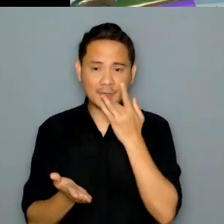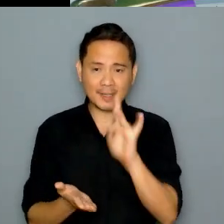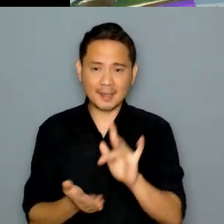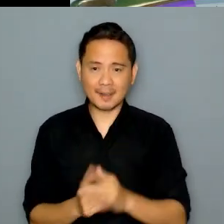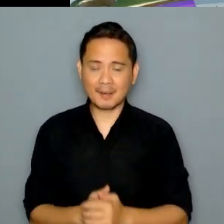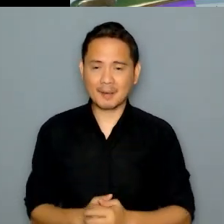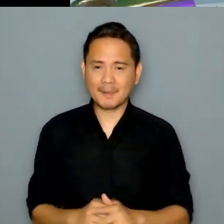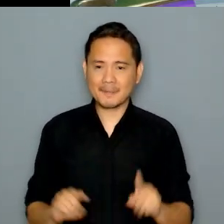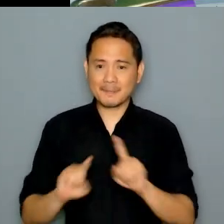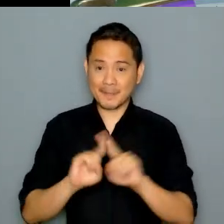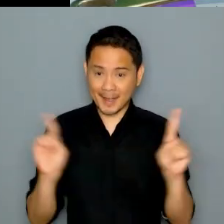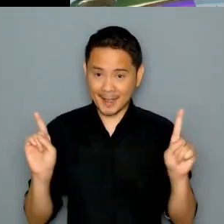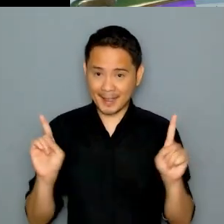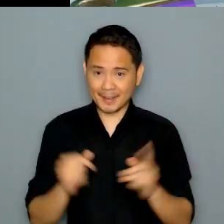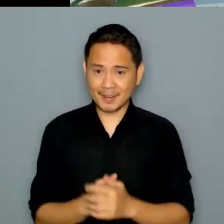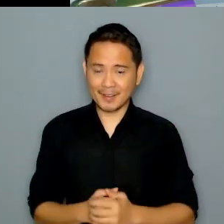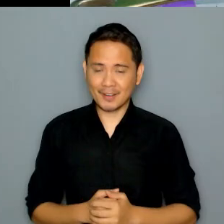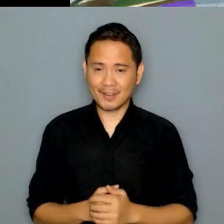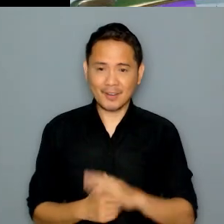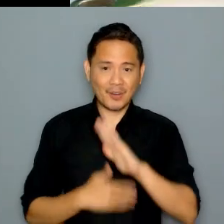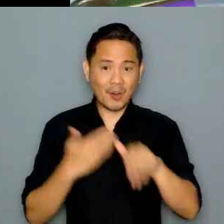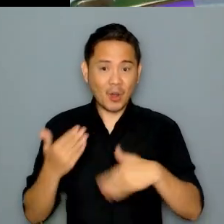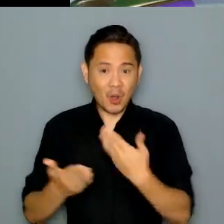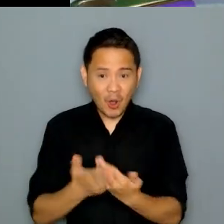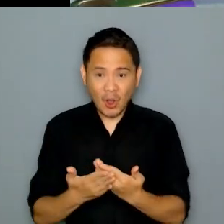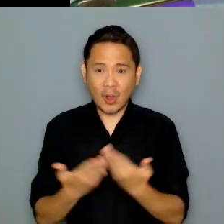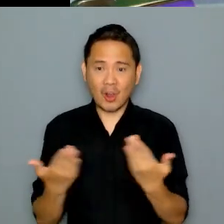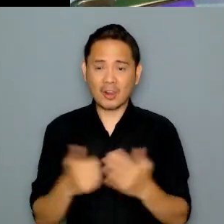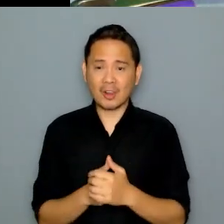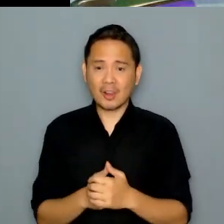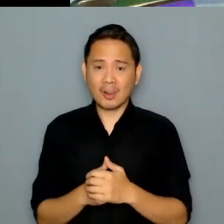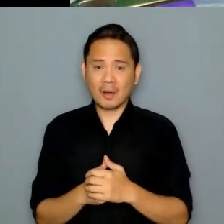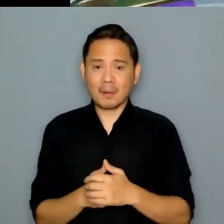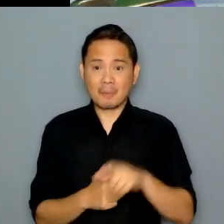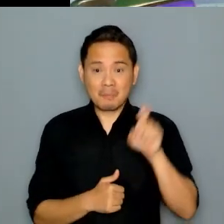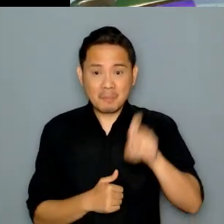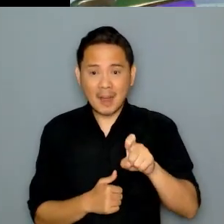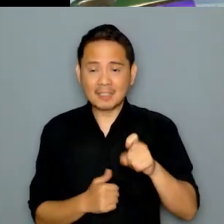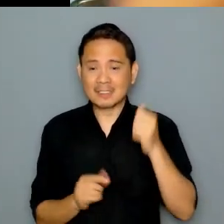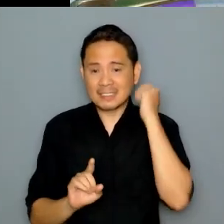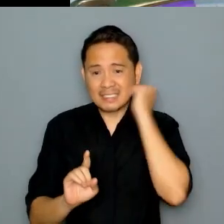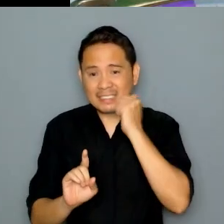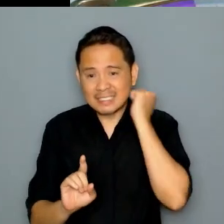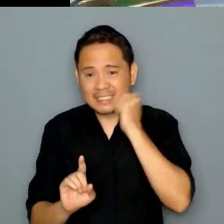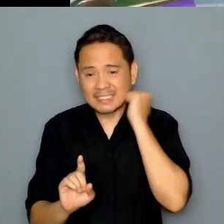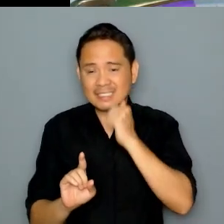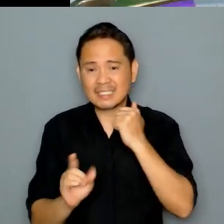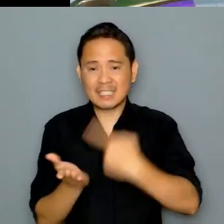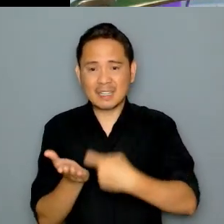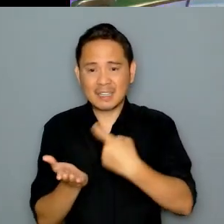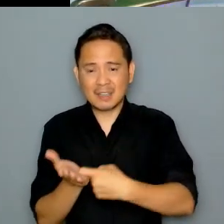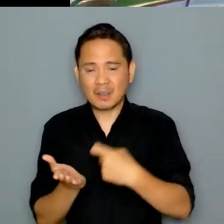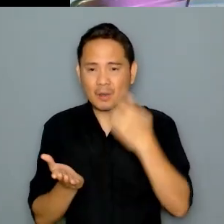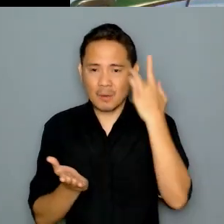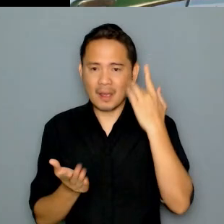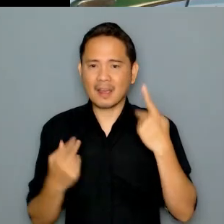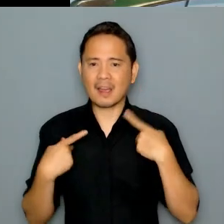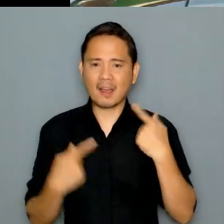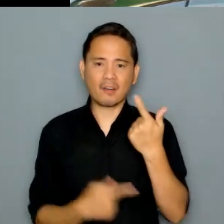hindi naman sa lahat ng pagkakataon pwede tayong magluto ng hipon kasi nga may mga gout,